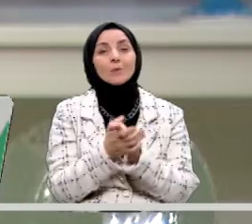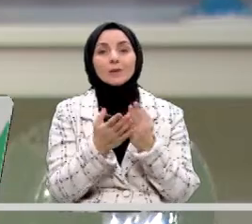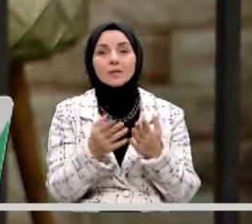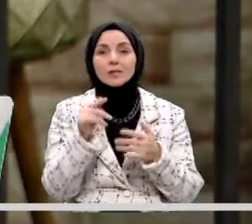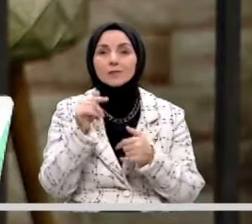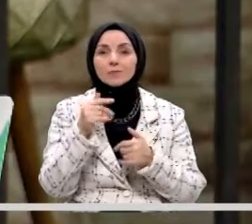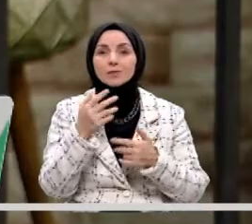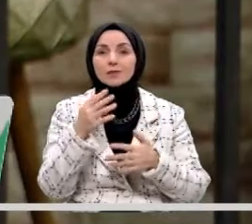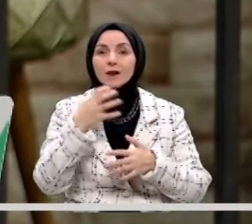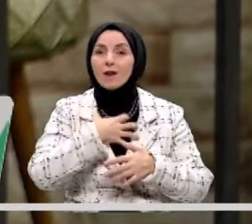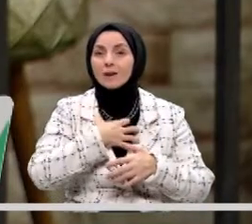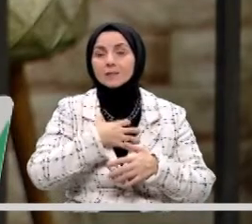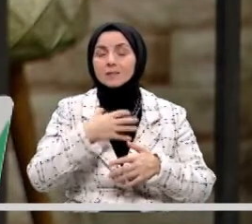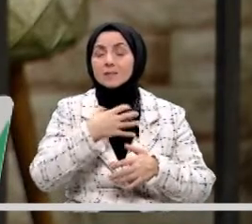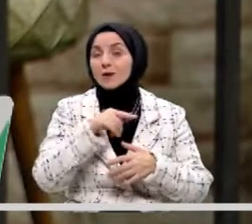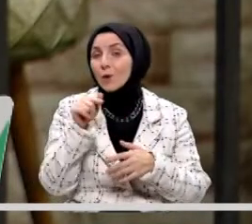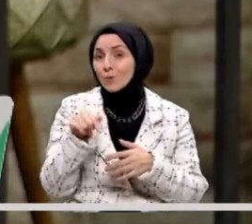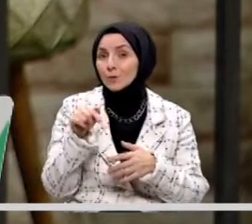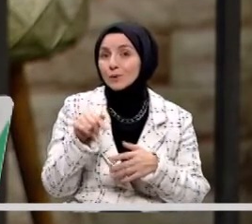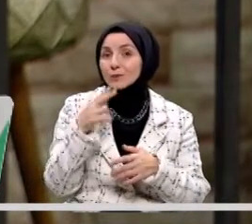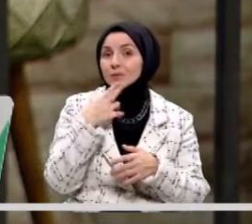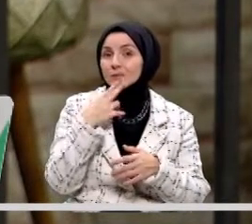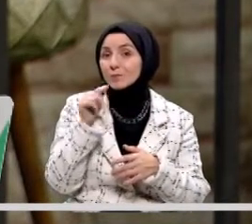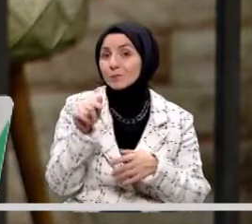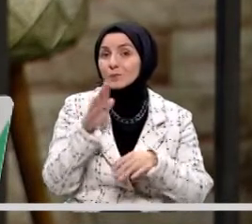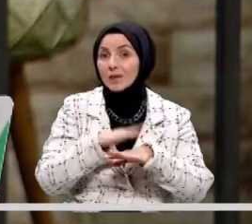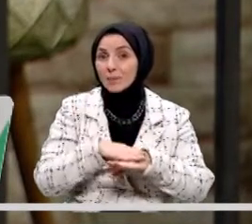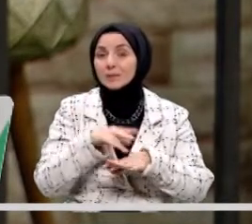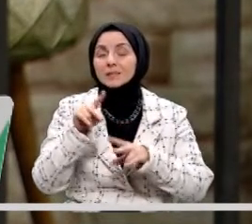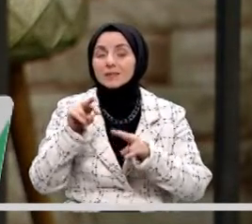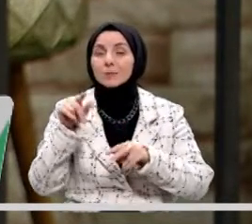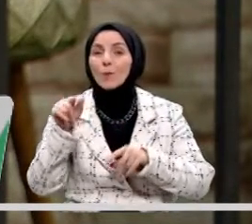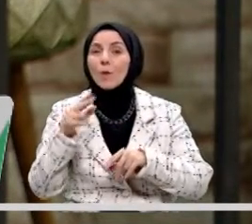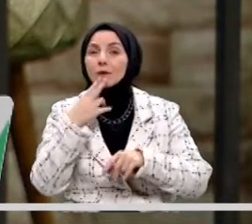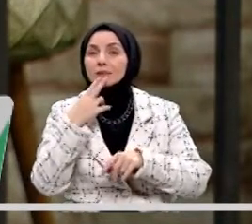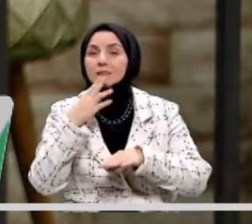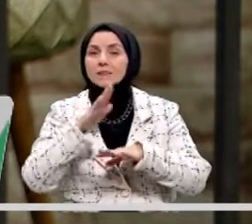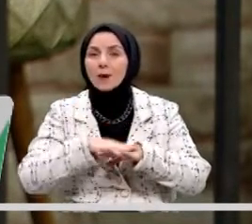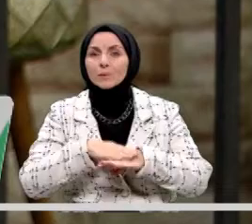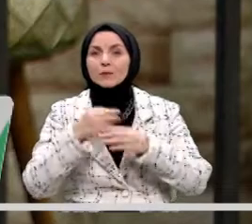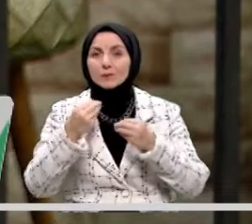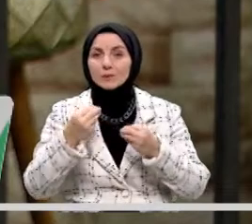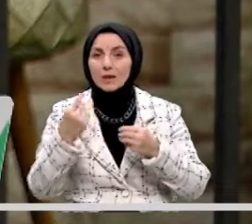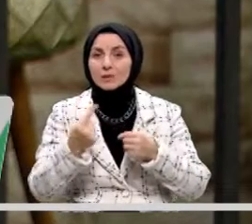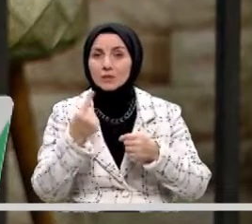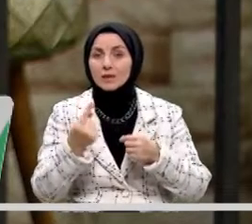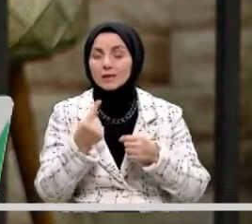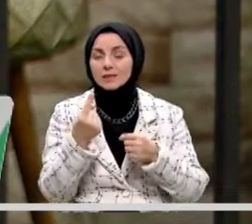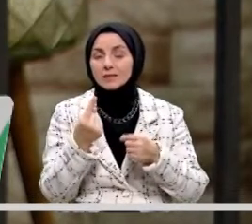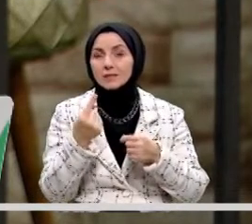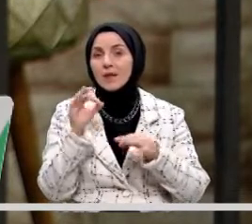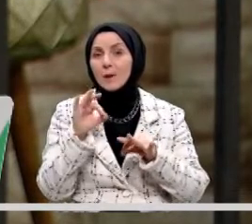Şunu aldı 1 gram bir şey olsa bile bunu söylemek lazım Hatta Yoksa bile biliyor musun benim kızım